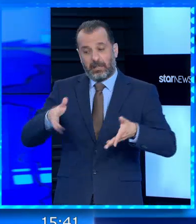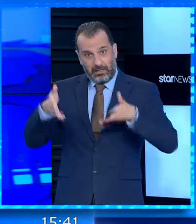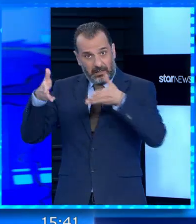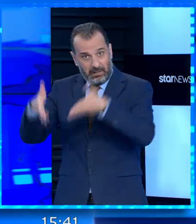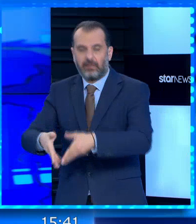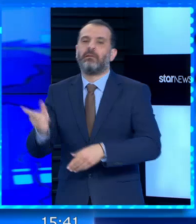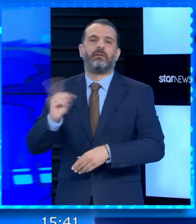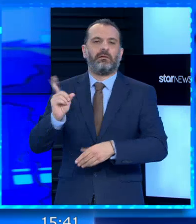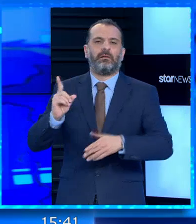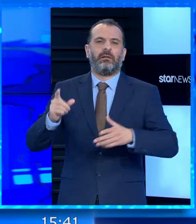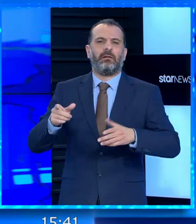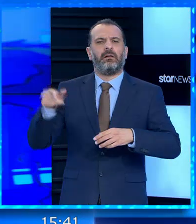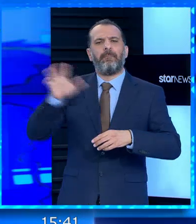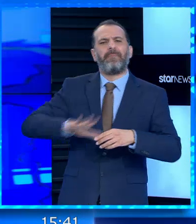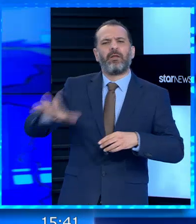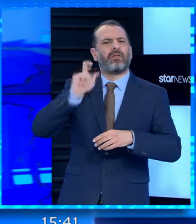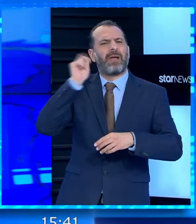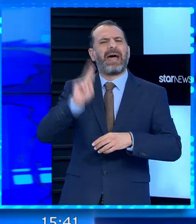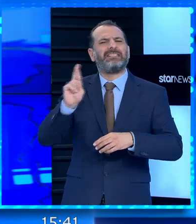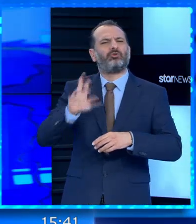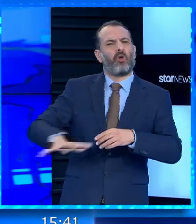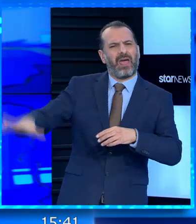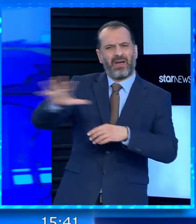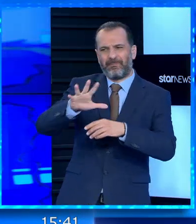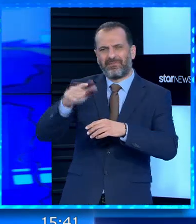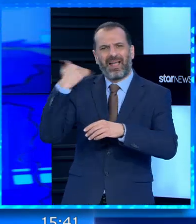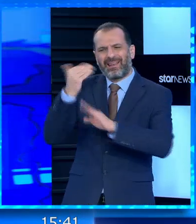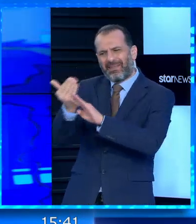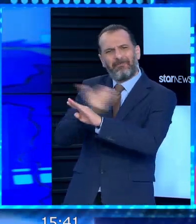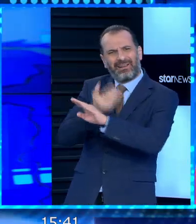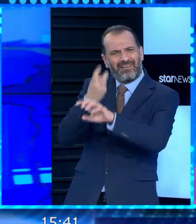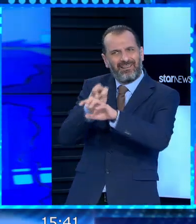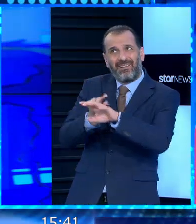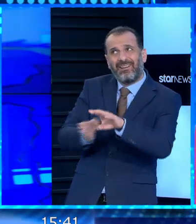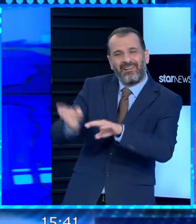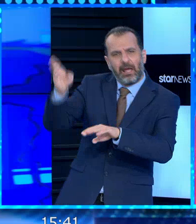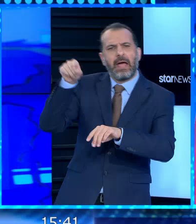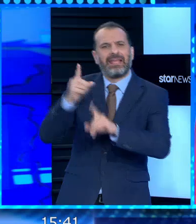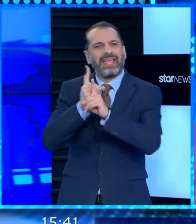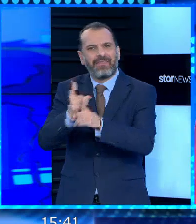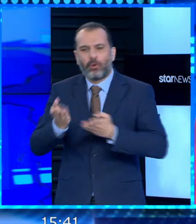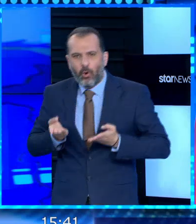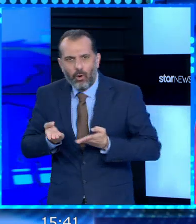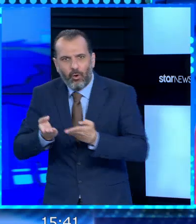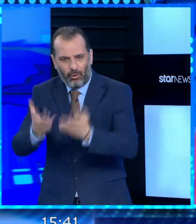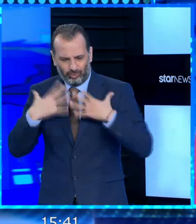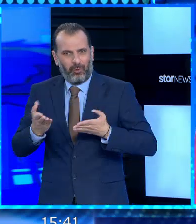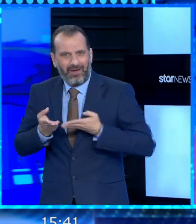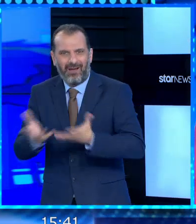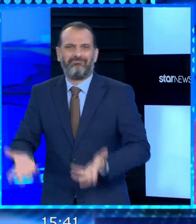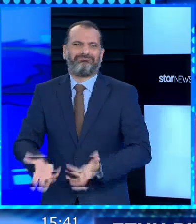του ΠΑΣΟΚ που έφυγε από τη ζωή την Τετάρτη σε ηλικία 84 ετών. Ο Αντώνης Αντωνόπουλος μαζί μας για να μας ενημερώσει,